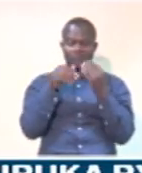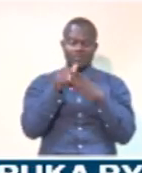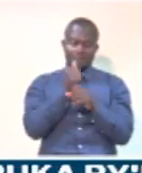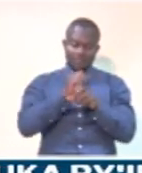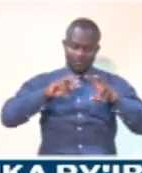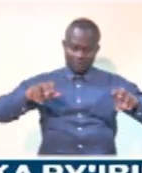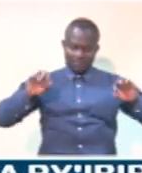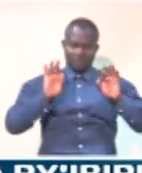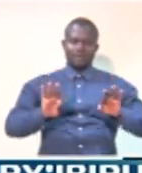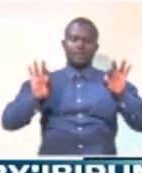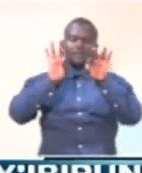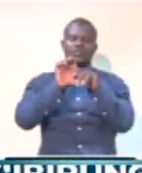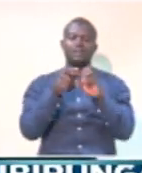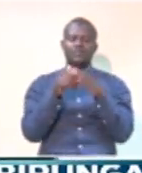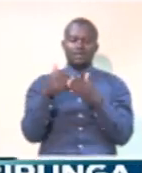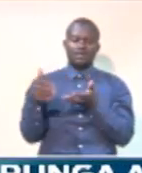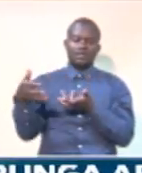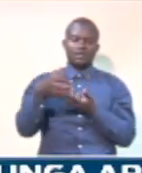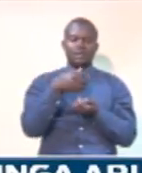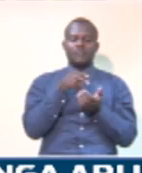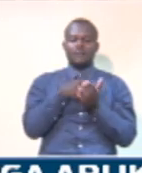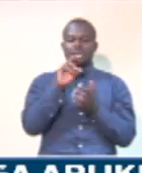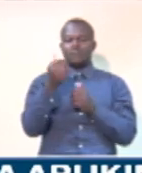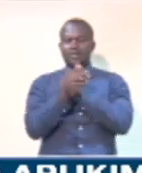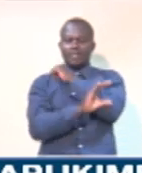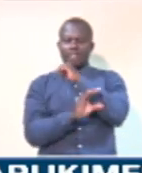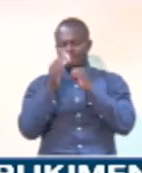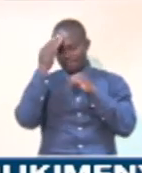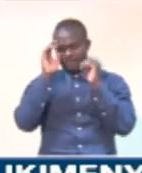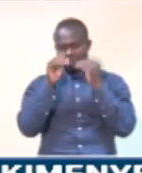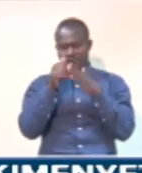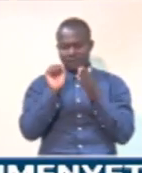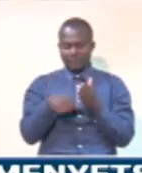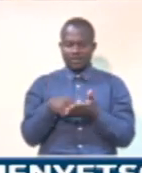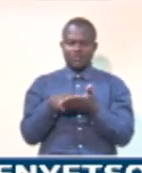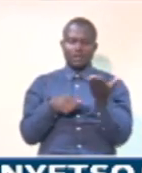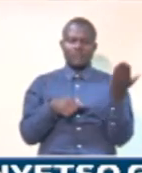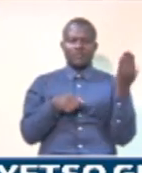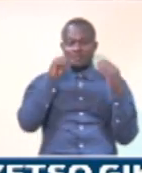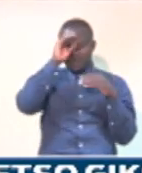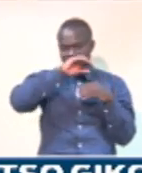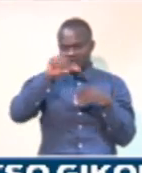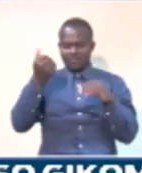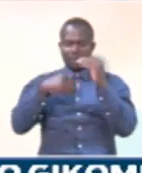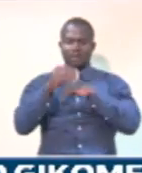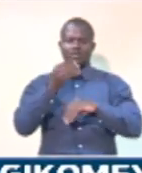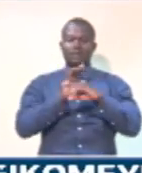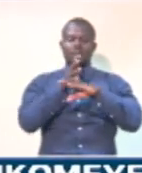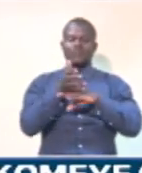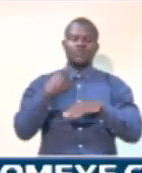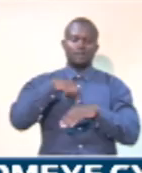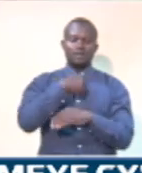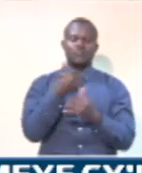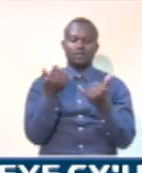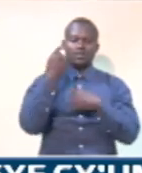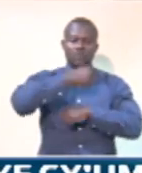igenzura ry'ibiciro ari ryo kwegeranya abatumiza hanze kugira ngo babashe kuba bashaka n'andi masoko arenze kwe dufite uyu munsi